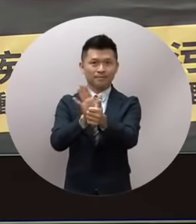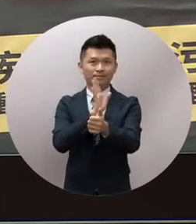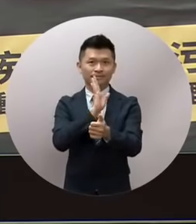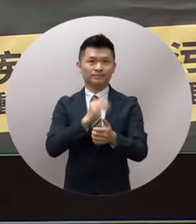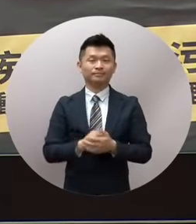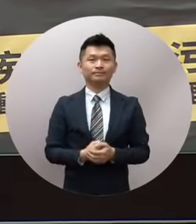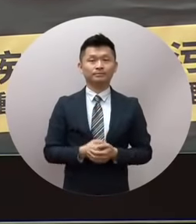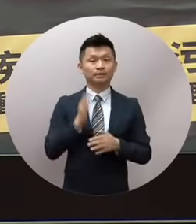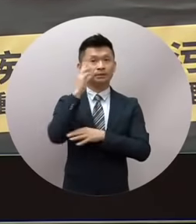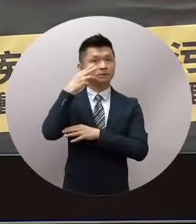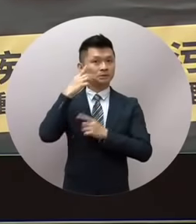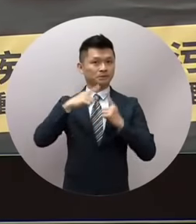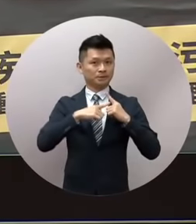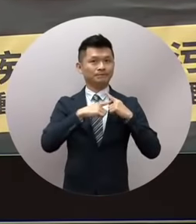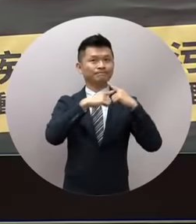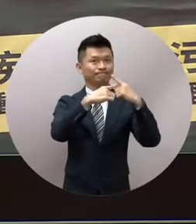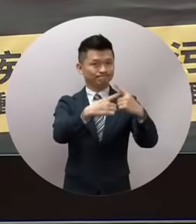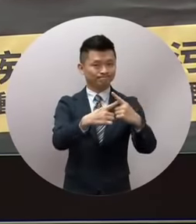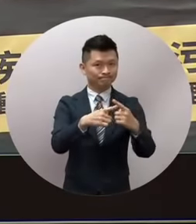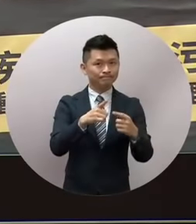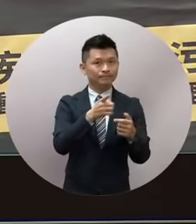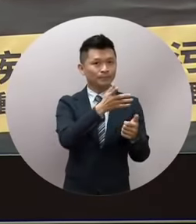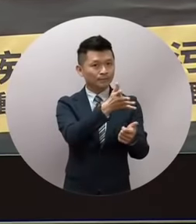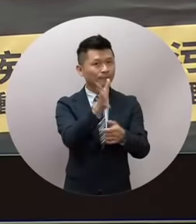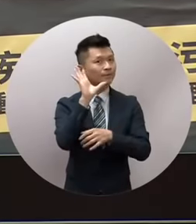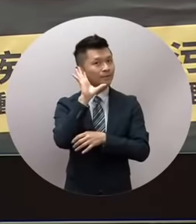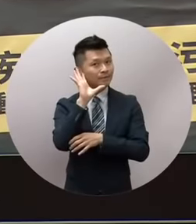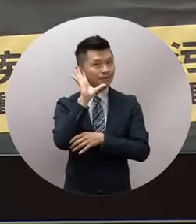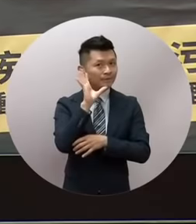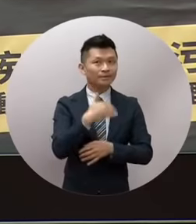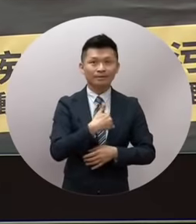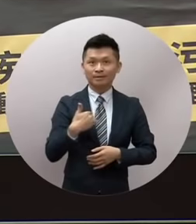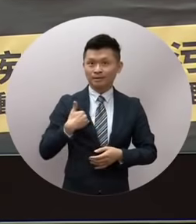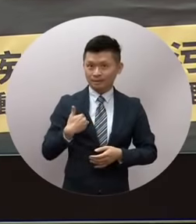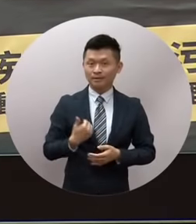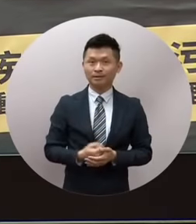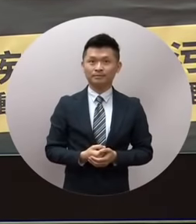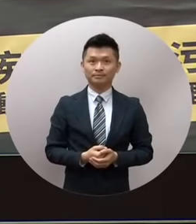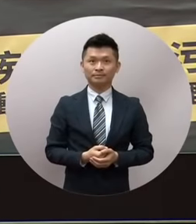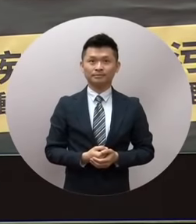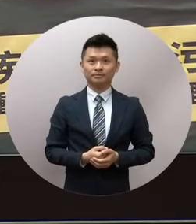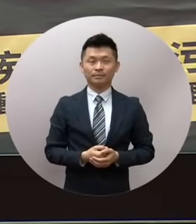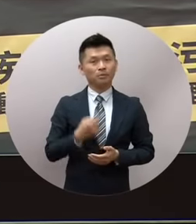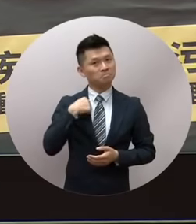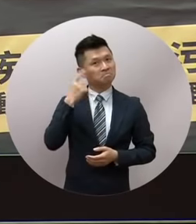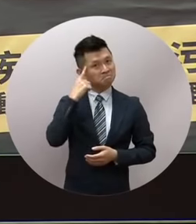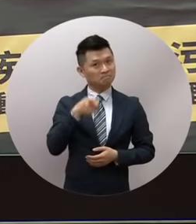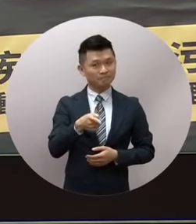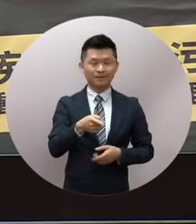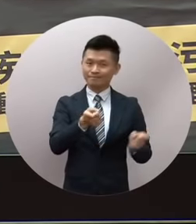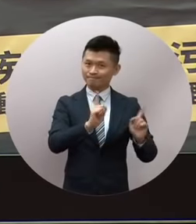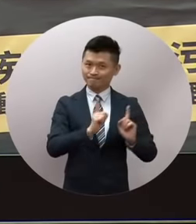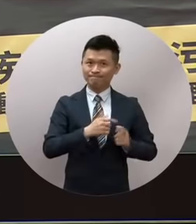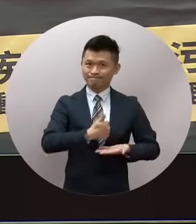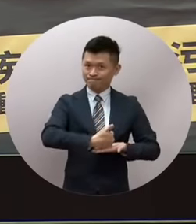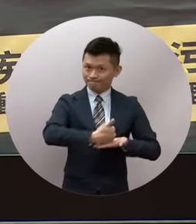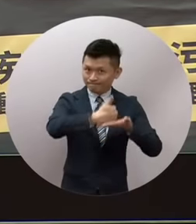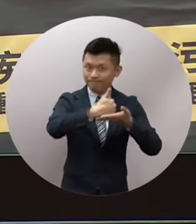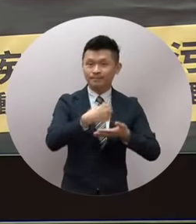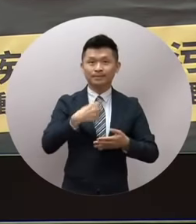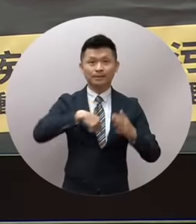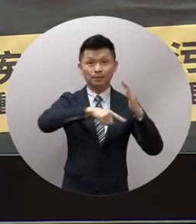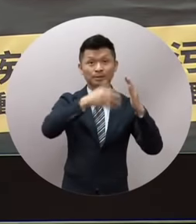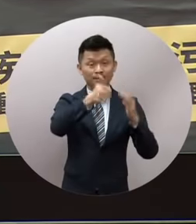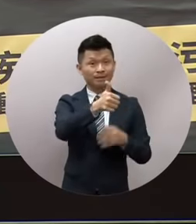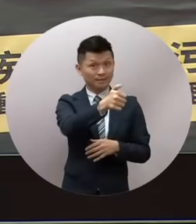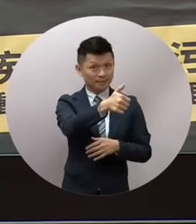觉得一个政治人物能够愿意到前线去听见第一线人员的声音，最直接的人员的声音，其实是非常的感佩啊。那非常谢谢院